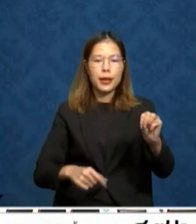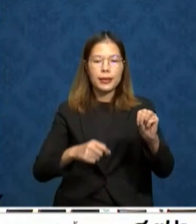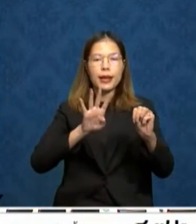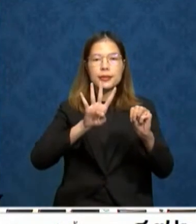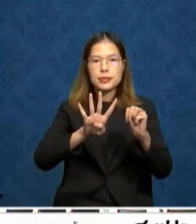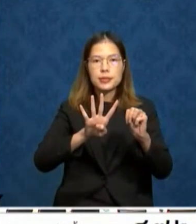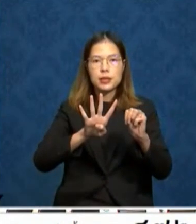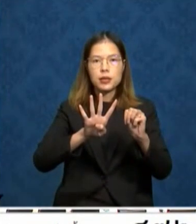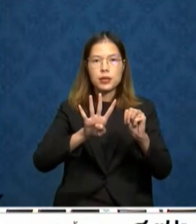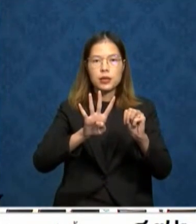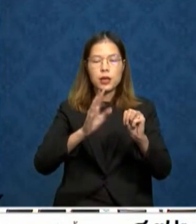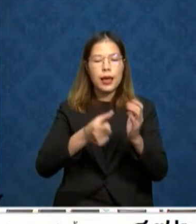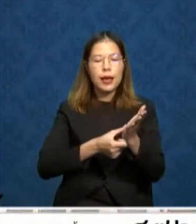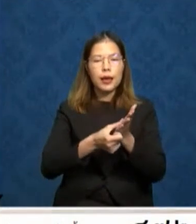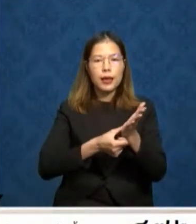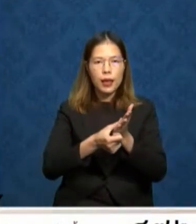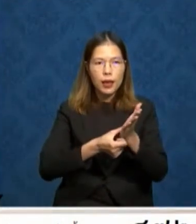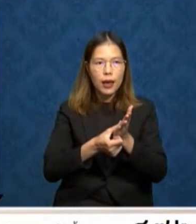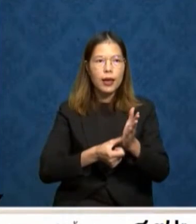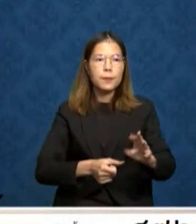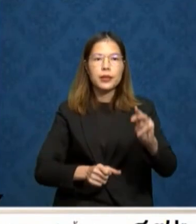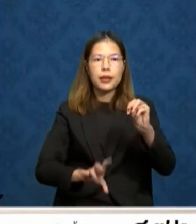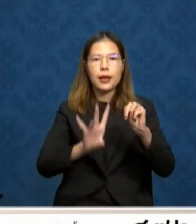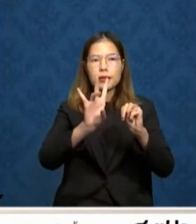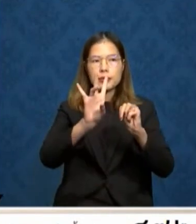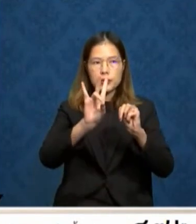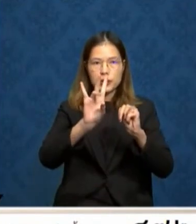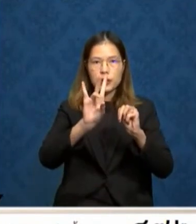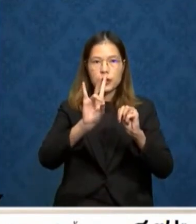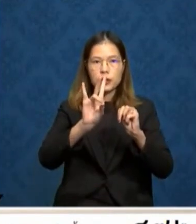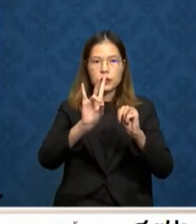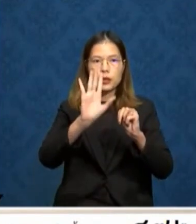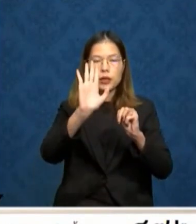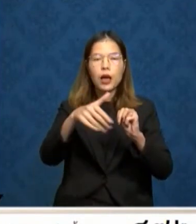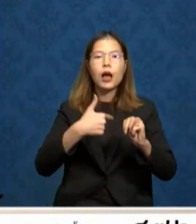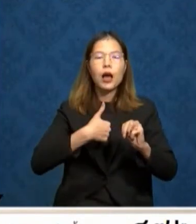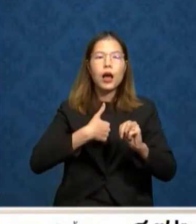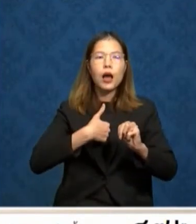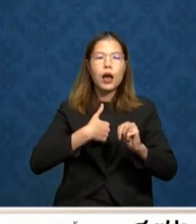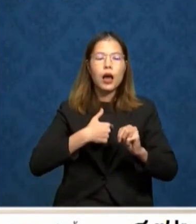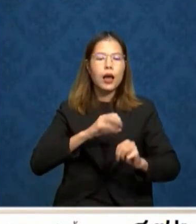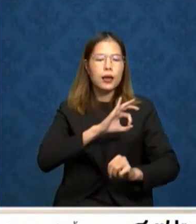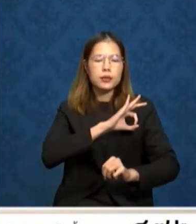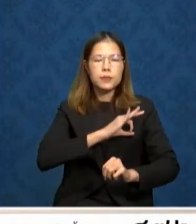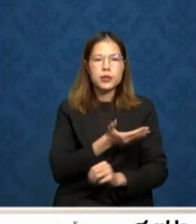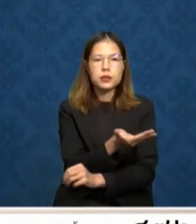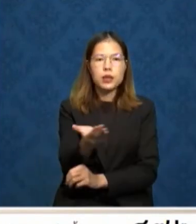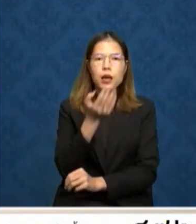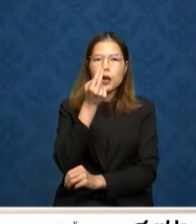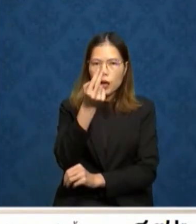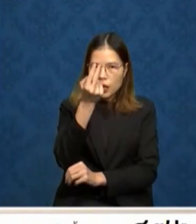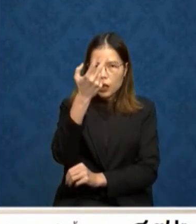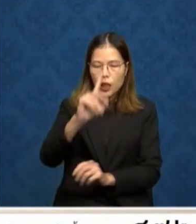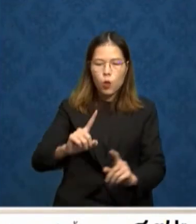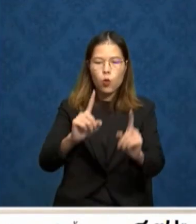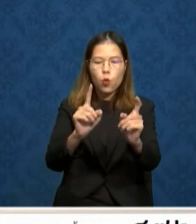4ซึ่งแก้ไขมาตรา7อย่างที่ท่านสมาชิกได้เห็นนะครับว่าใน